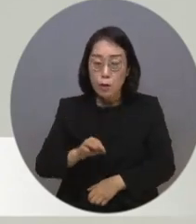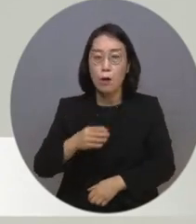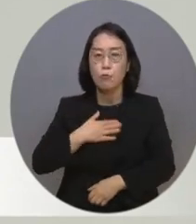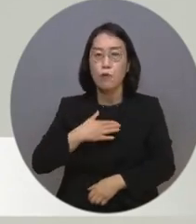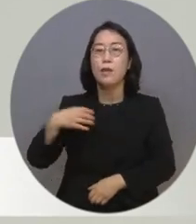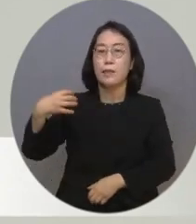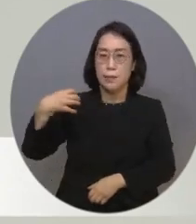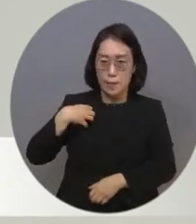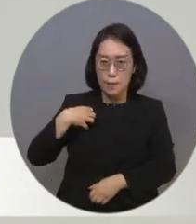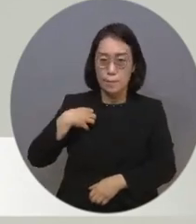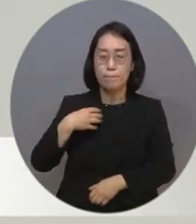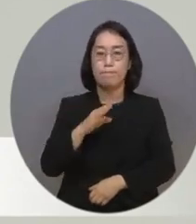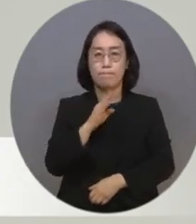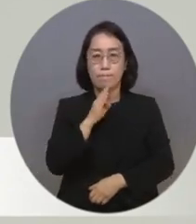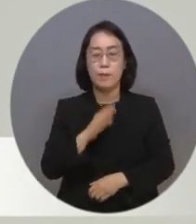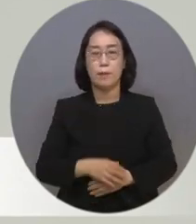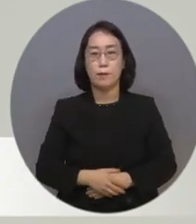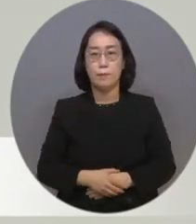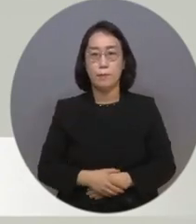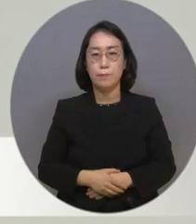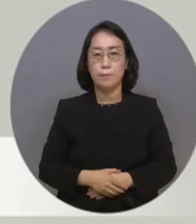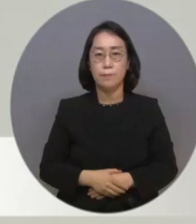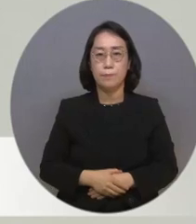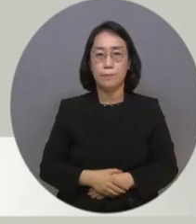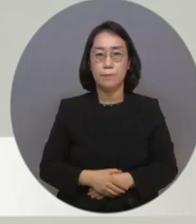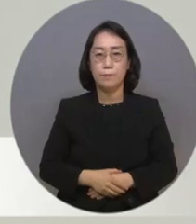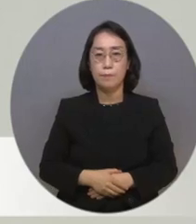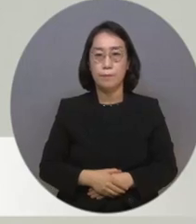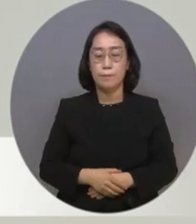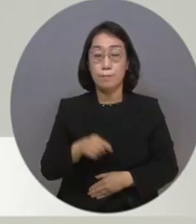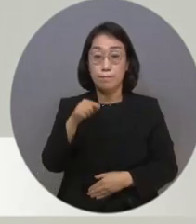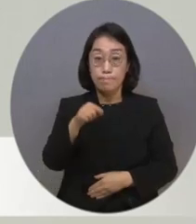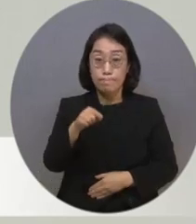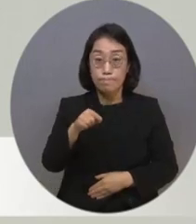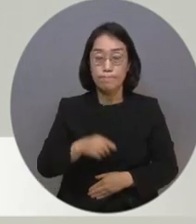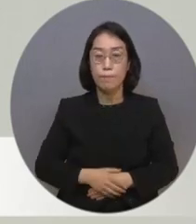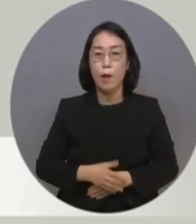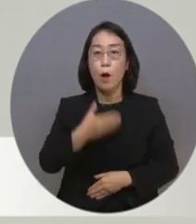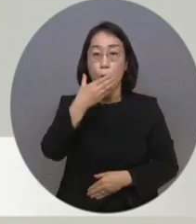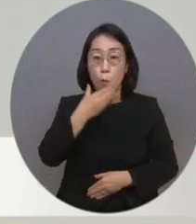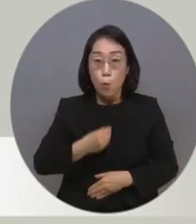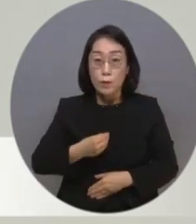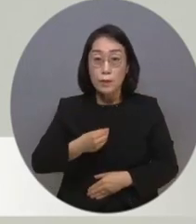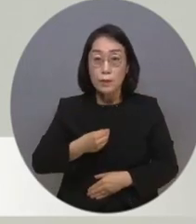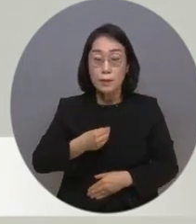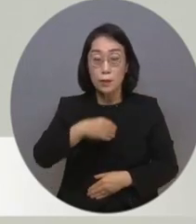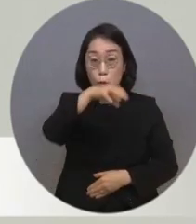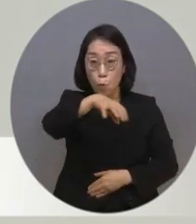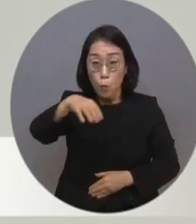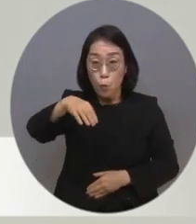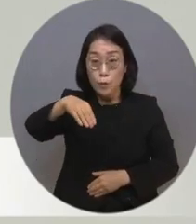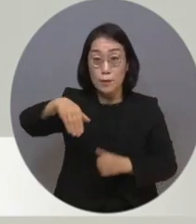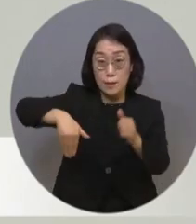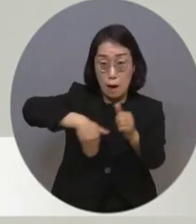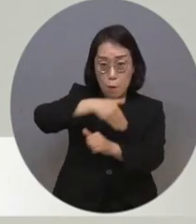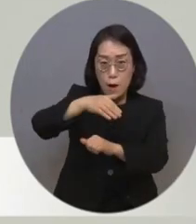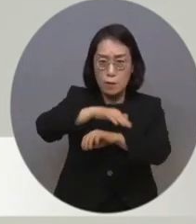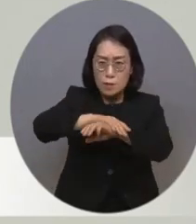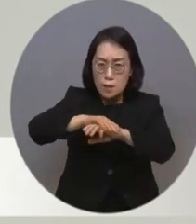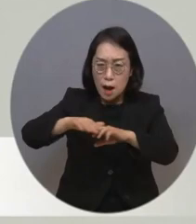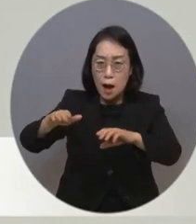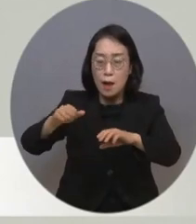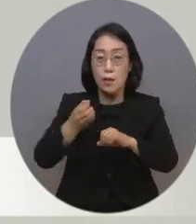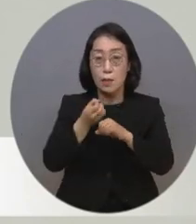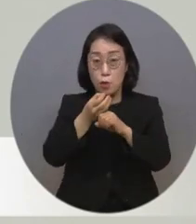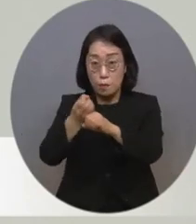본연의 책무라고 생각합니다. 저는 복지 현장의 소리가 제대로 정부에